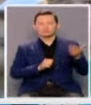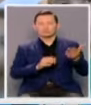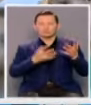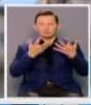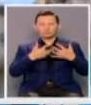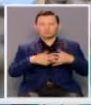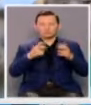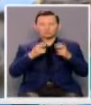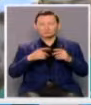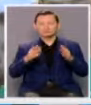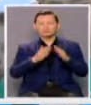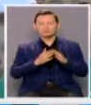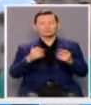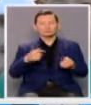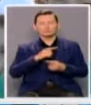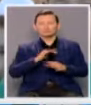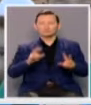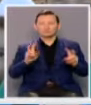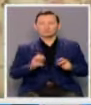экспертизу. Признали дом непригодным.